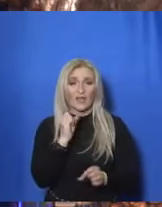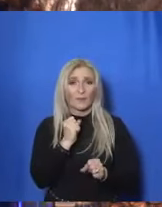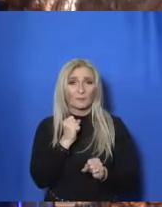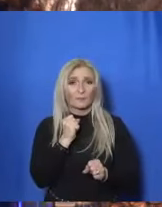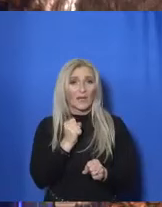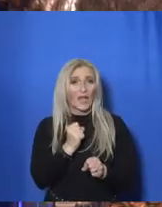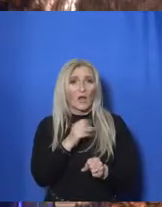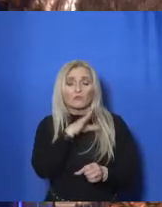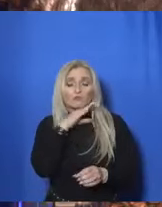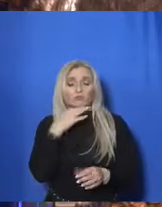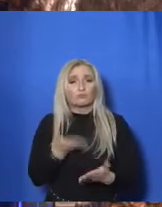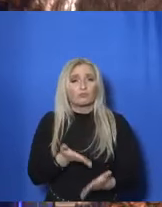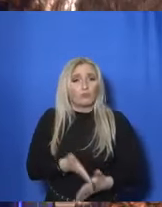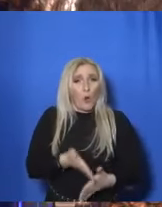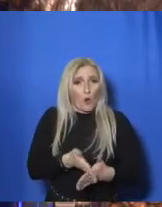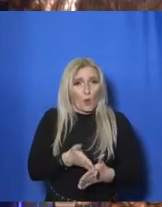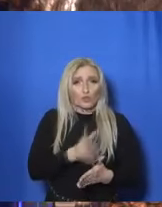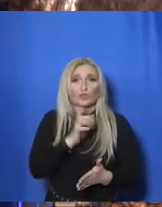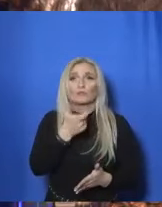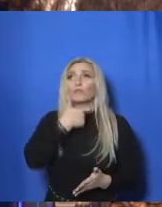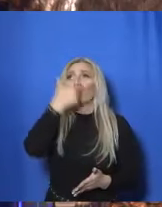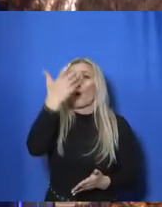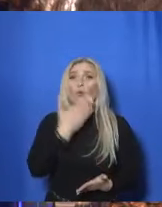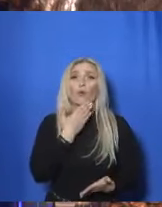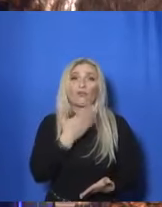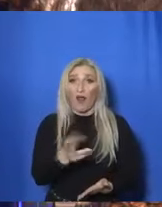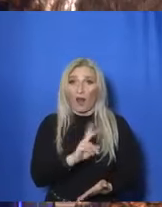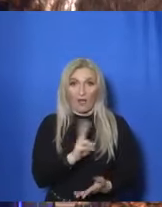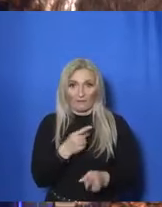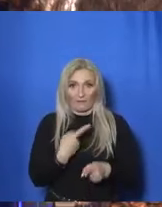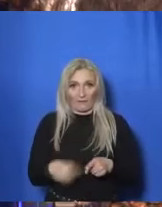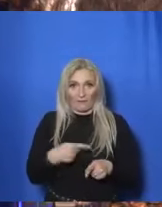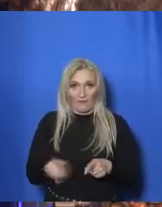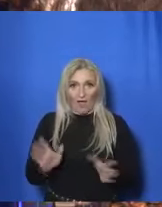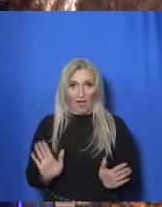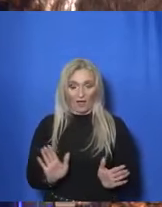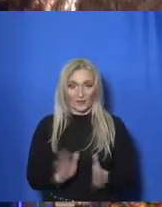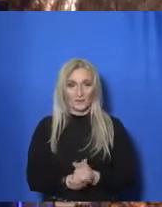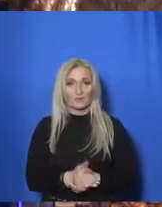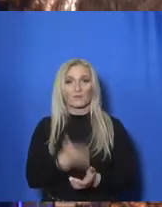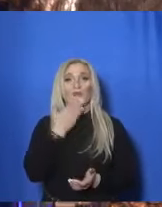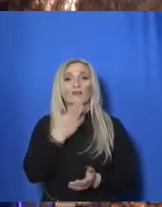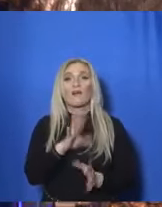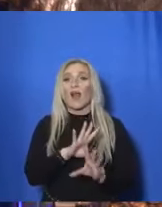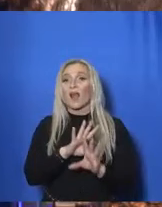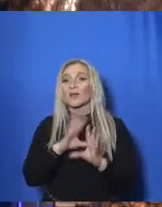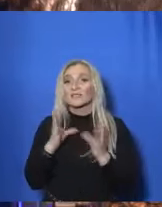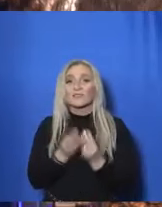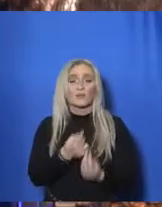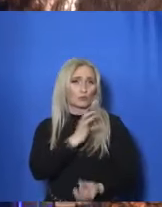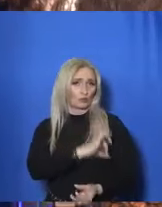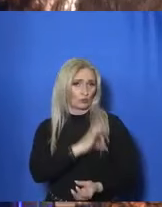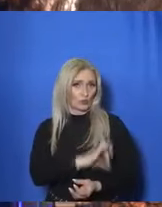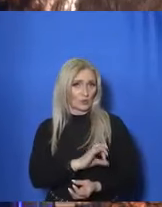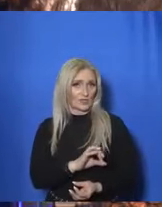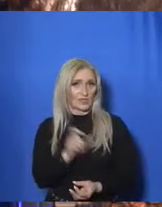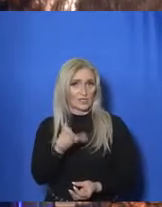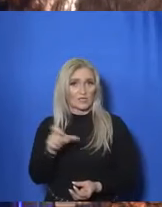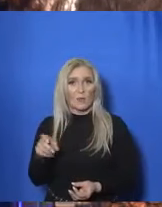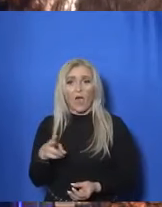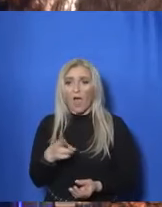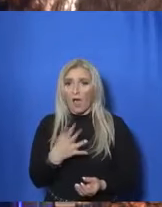djelatnu pomoć, čega također Bogu hvala nije manjkalo. Hvala svim dužnosnicima